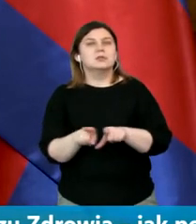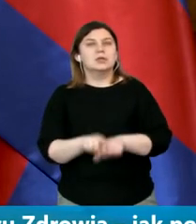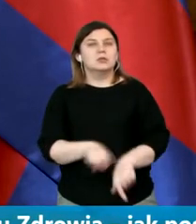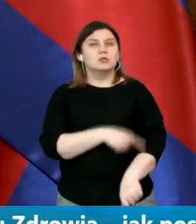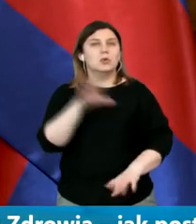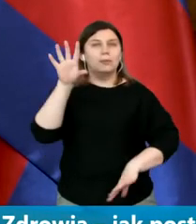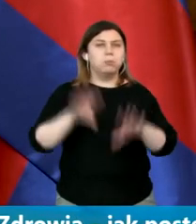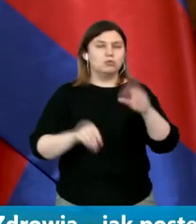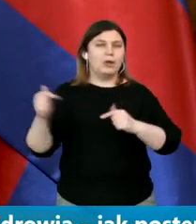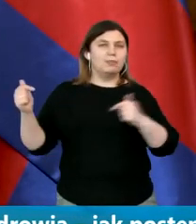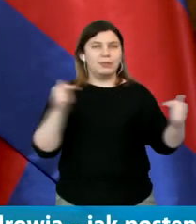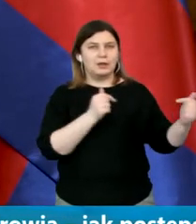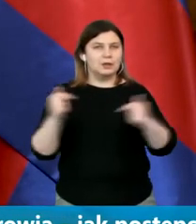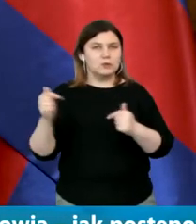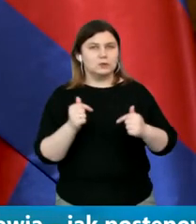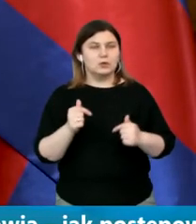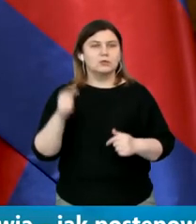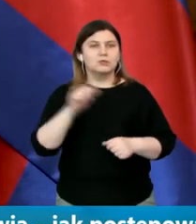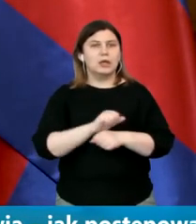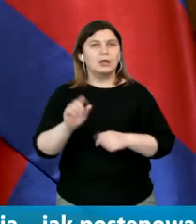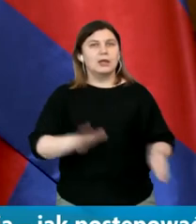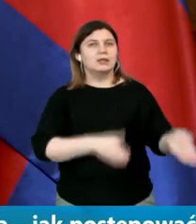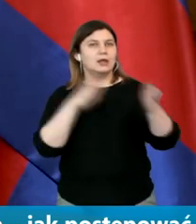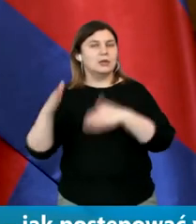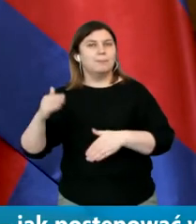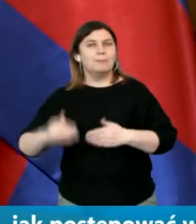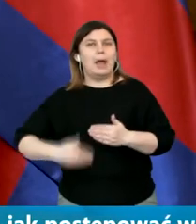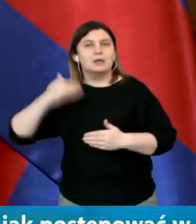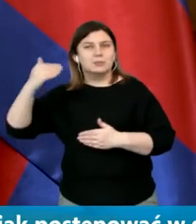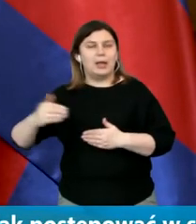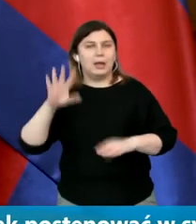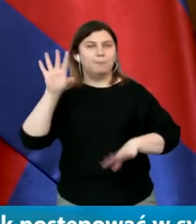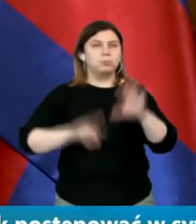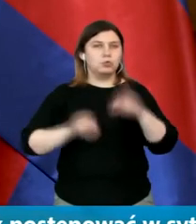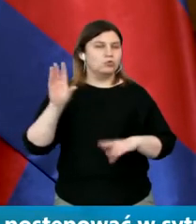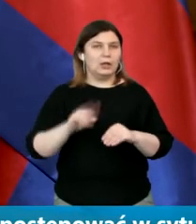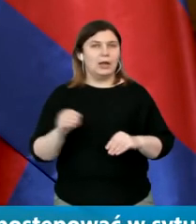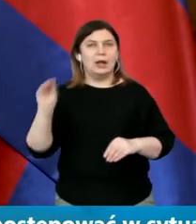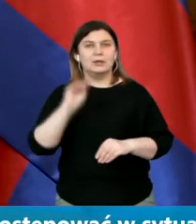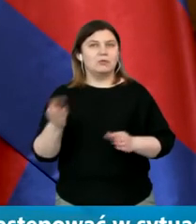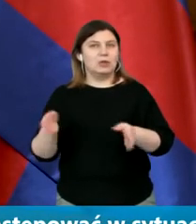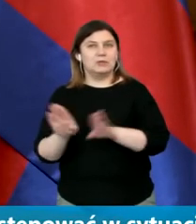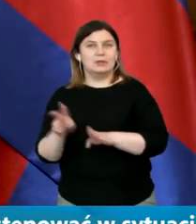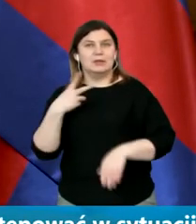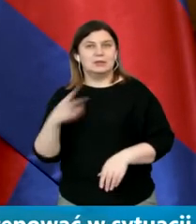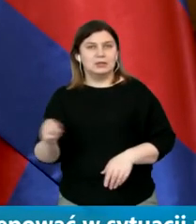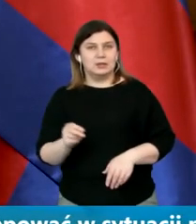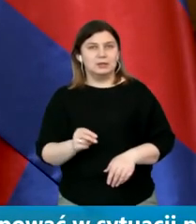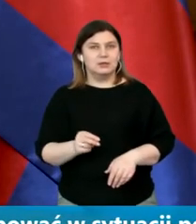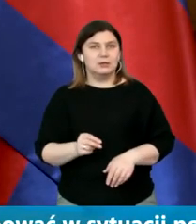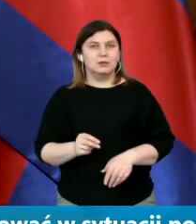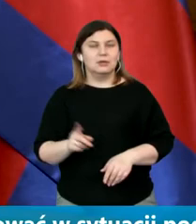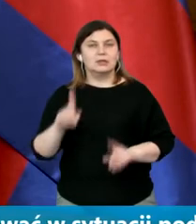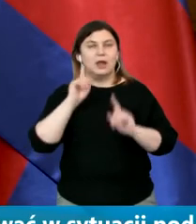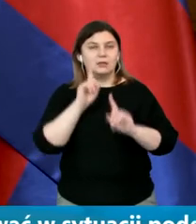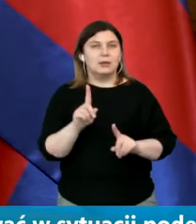budżety negocjowane. Przypomnę, że jesteśmy w następnej perspektywie, a budżety jeszcze nie są domknięte do końca i tak